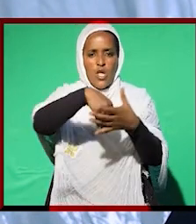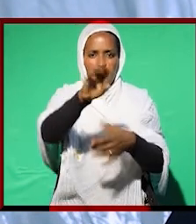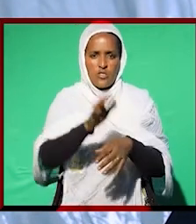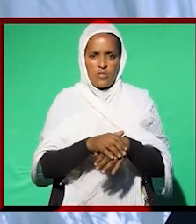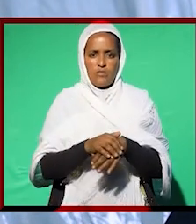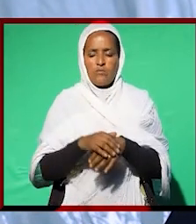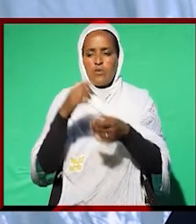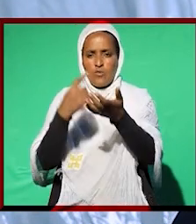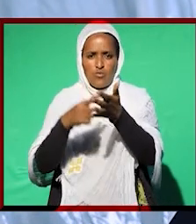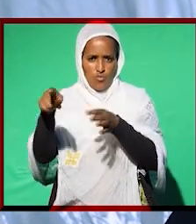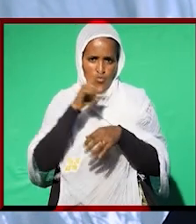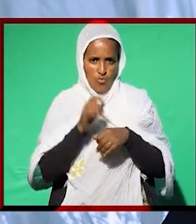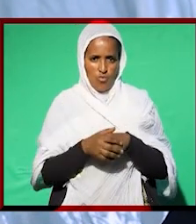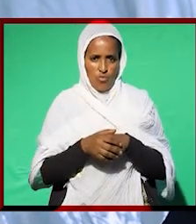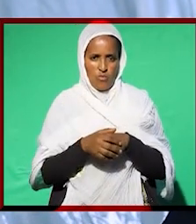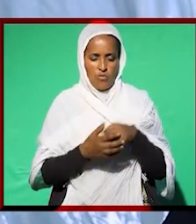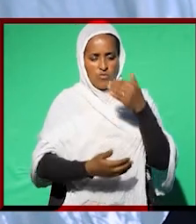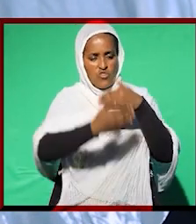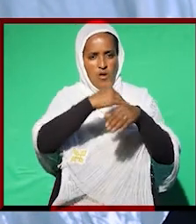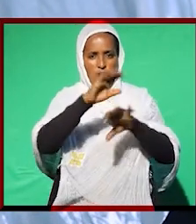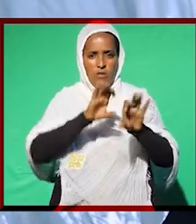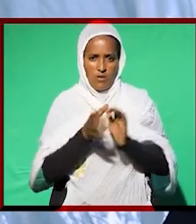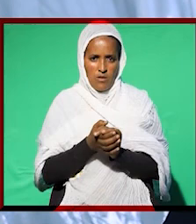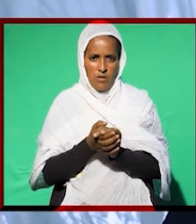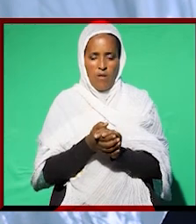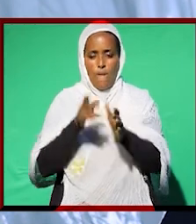ወጪ ኮስት ሼር ያደርጋሉ።